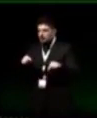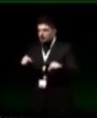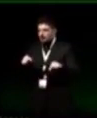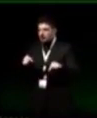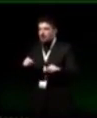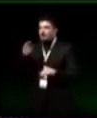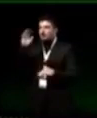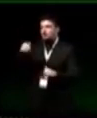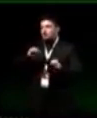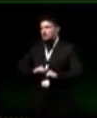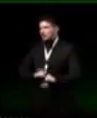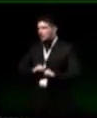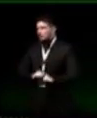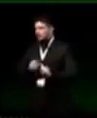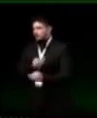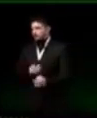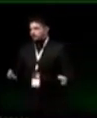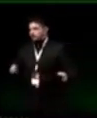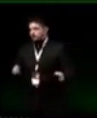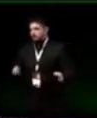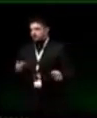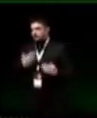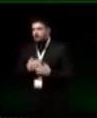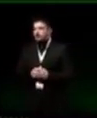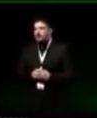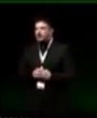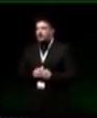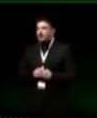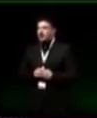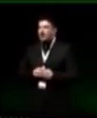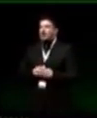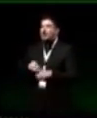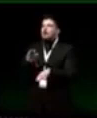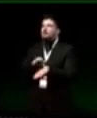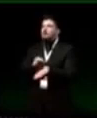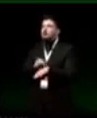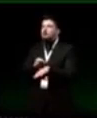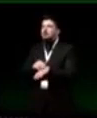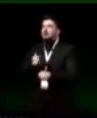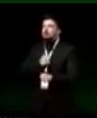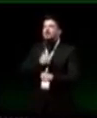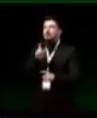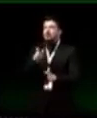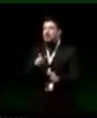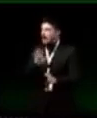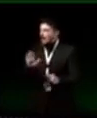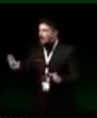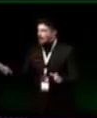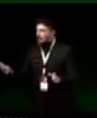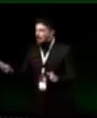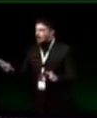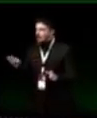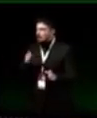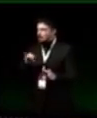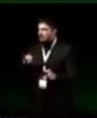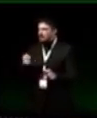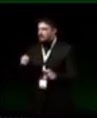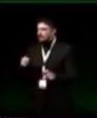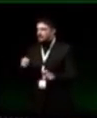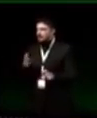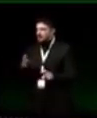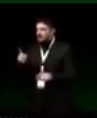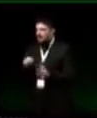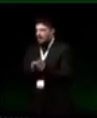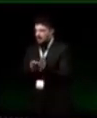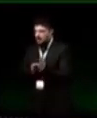ottima forma tra 10 anni, ma in ogni caso la medicina sarà personalizzata. I big data saranno